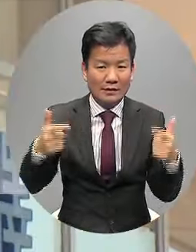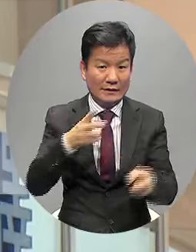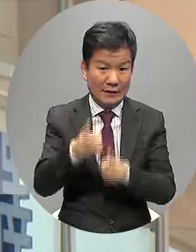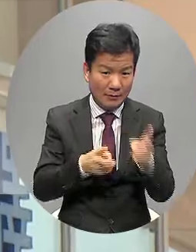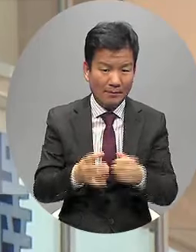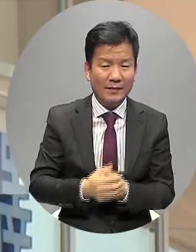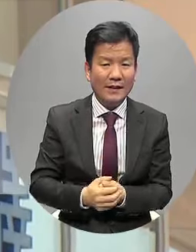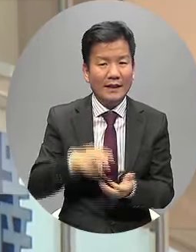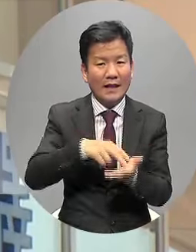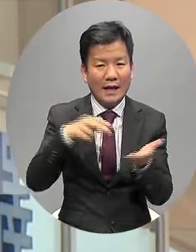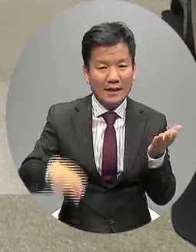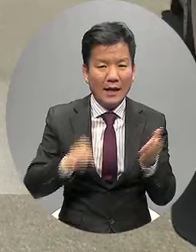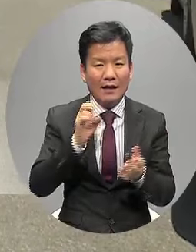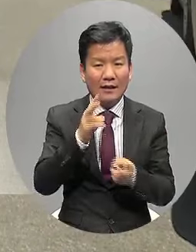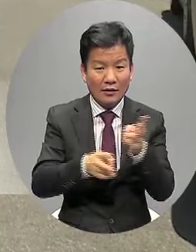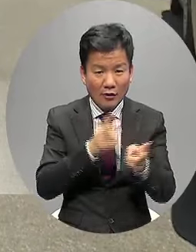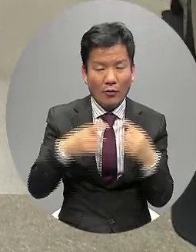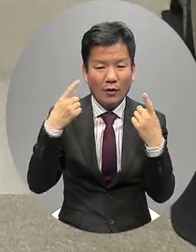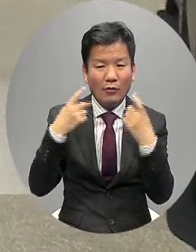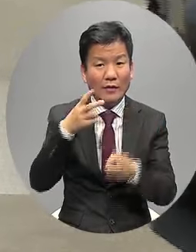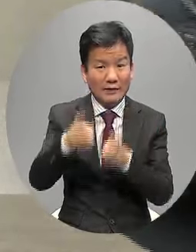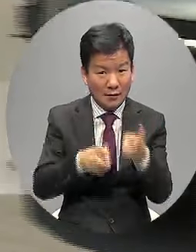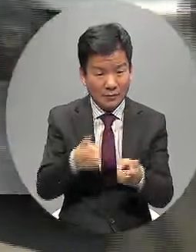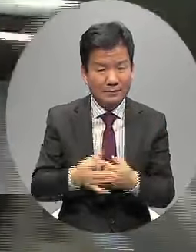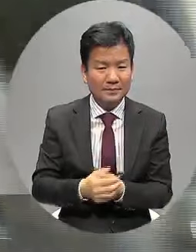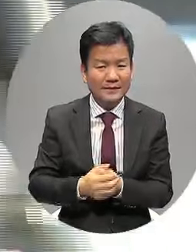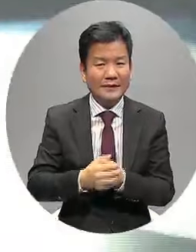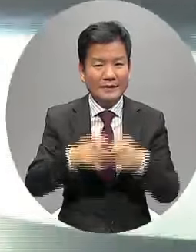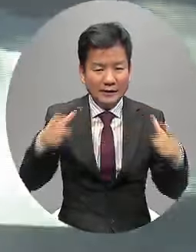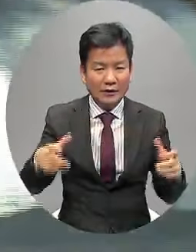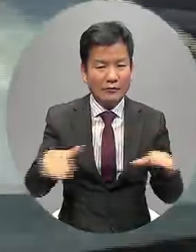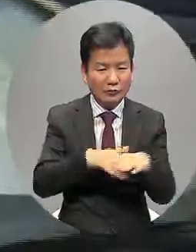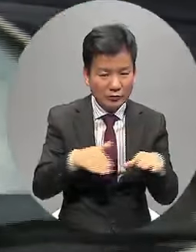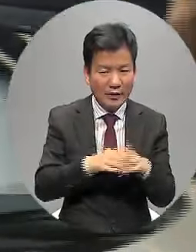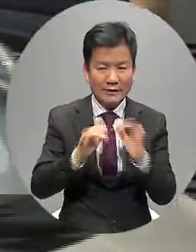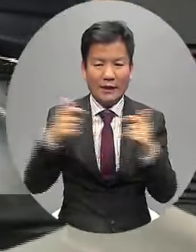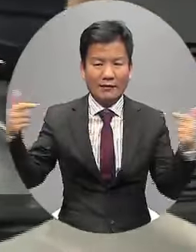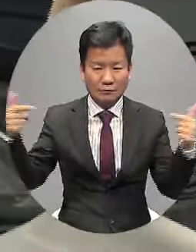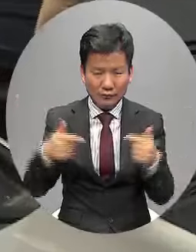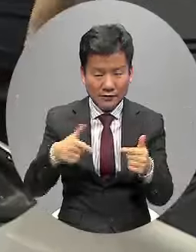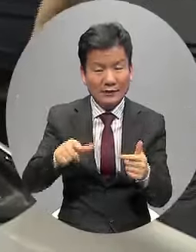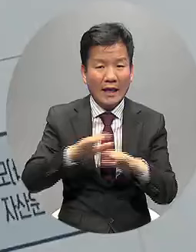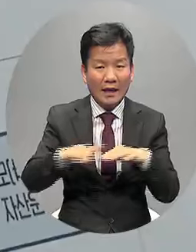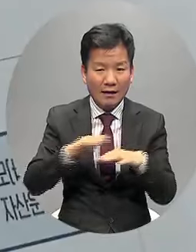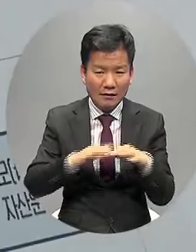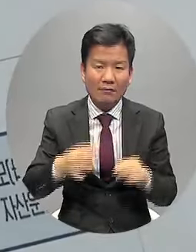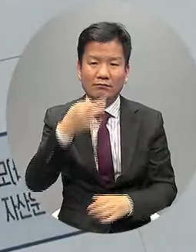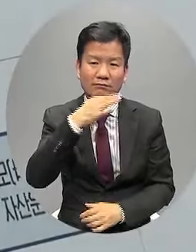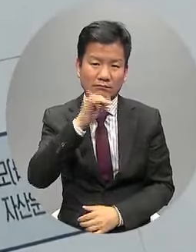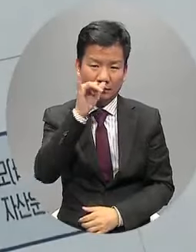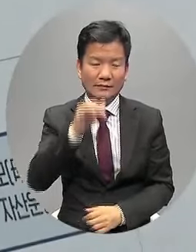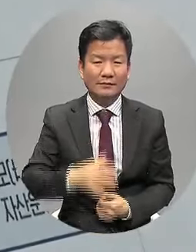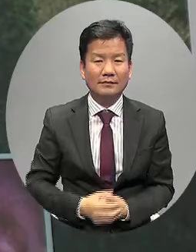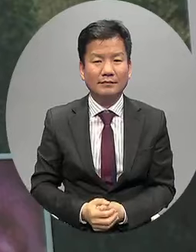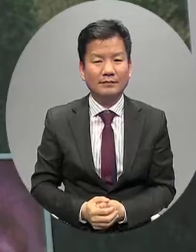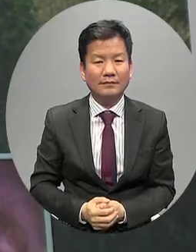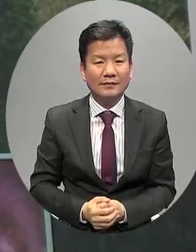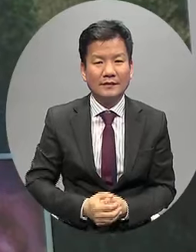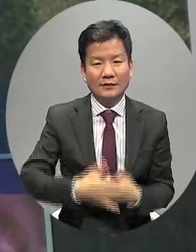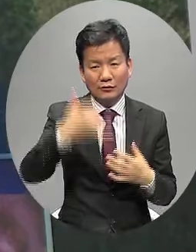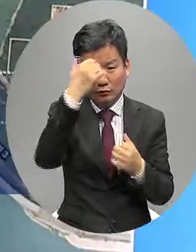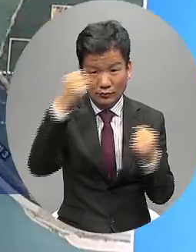사업인 단양역 복합관광단지 개발도 지역 문화와 인구 소멸에 도움이 될 것으로 전망했습니다.